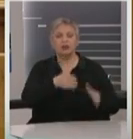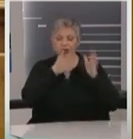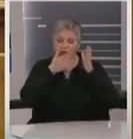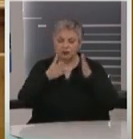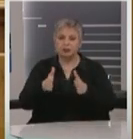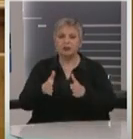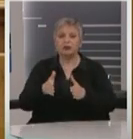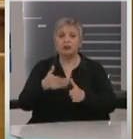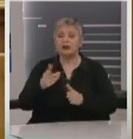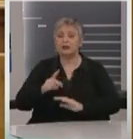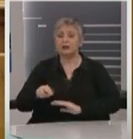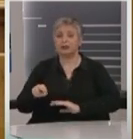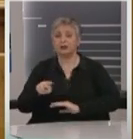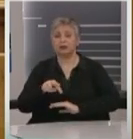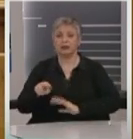πελατειακή λογική.